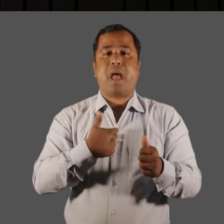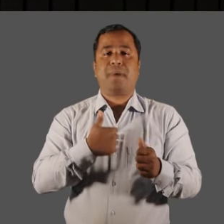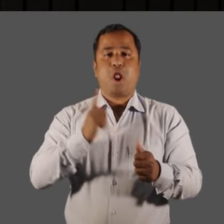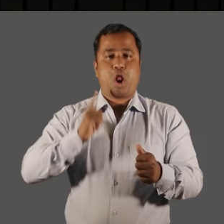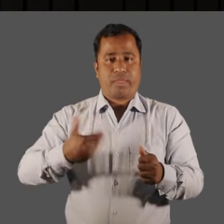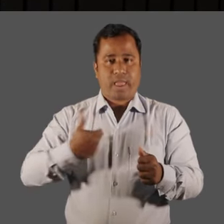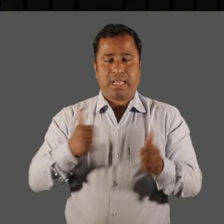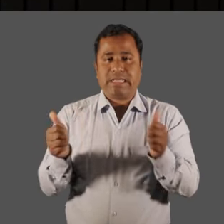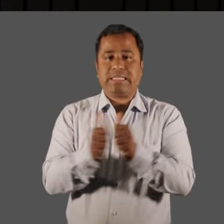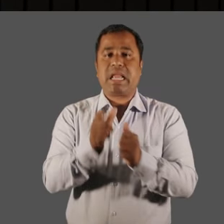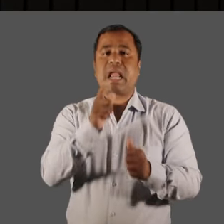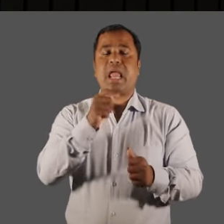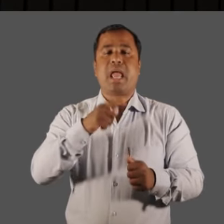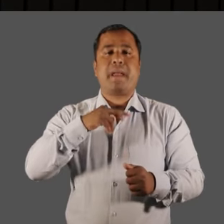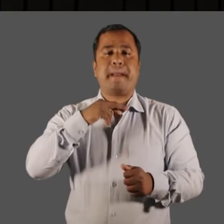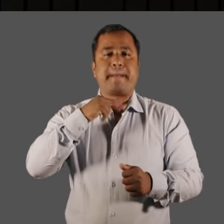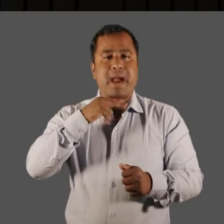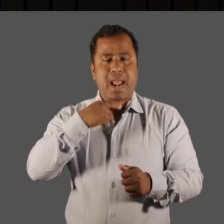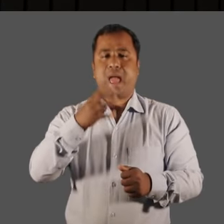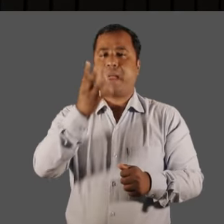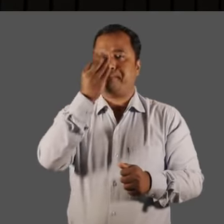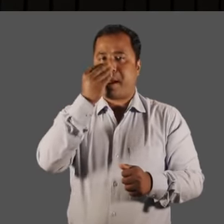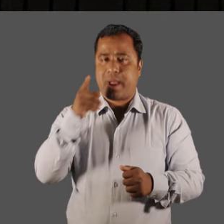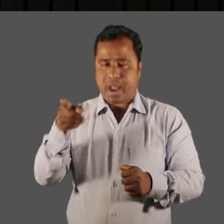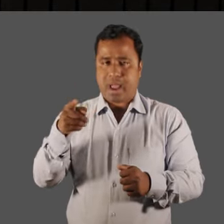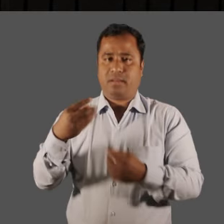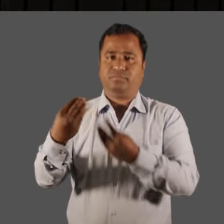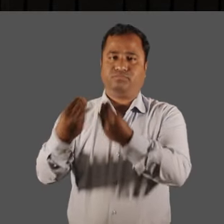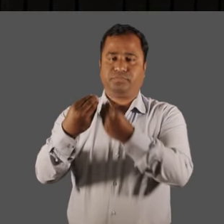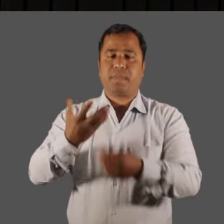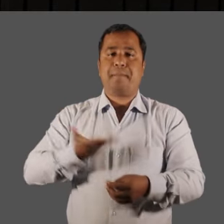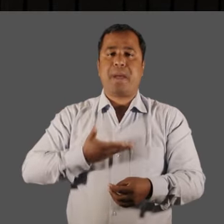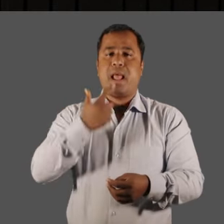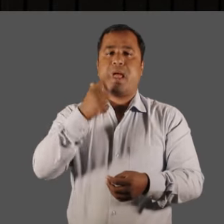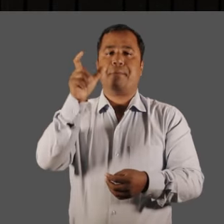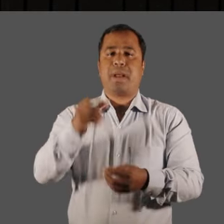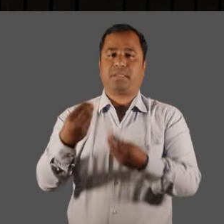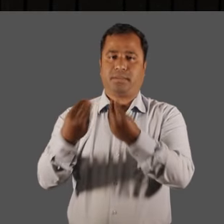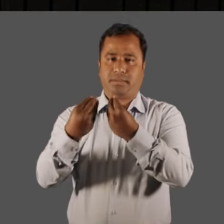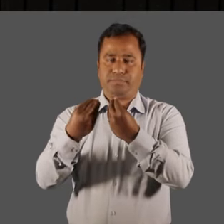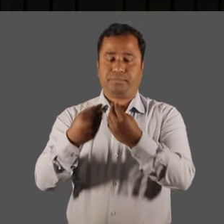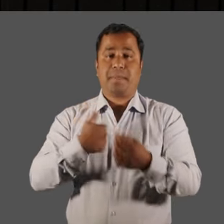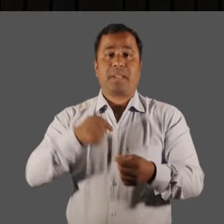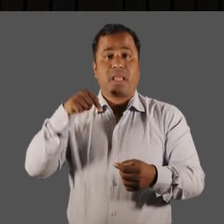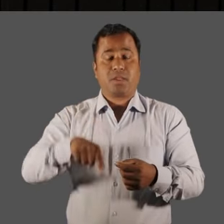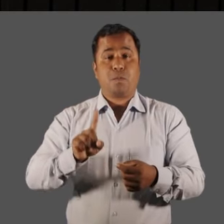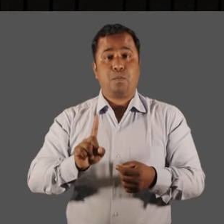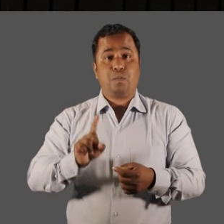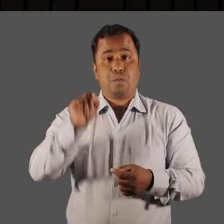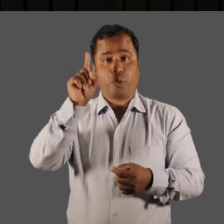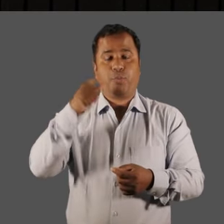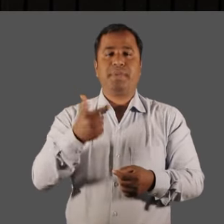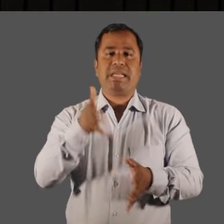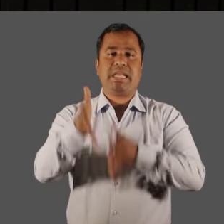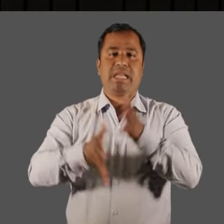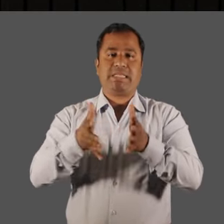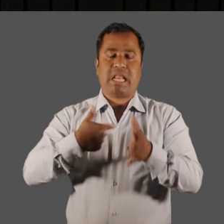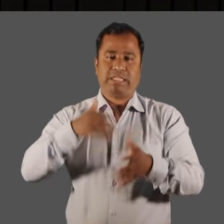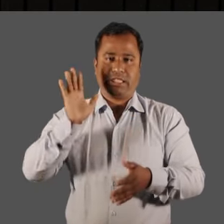নানা, নানুরা আশেপাশে ছিলেন, তাদের কাছ থেকে আমি বাংলায় কথা বলা শিখেছি। কিন্তু আমি বলি যে আমার ১ম ভাষা আসলে ইশারা